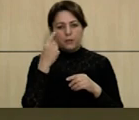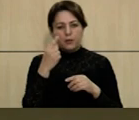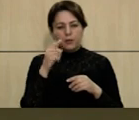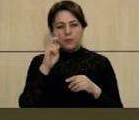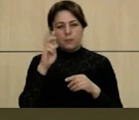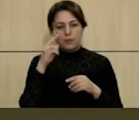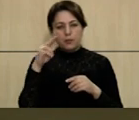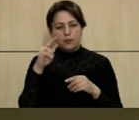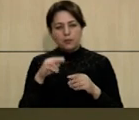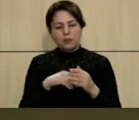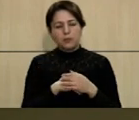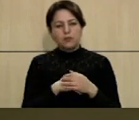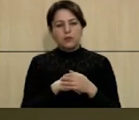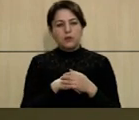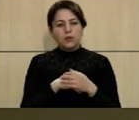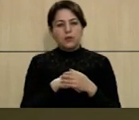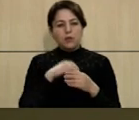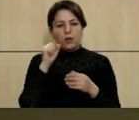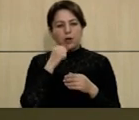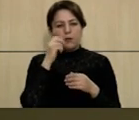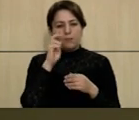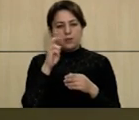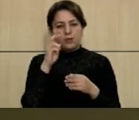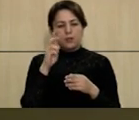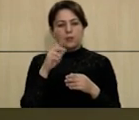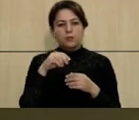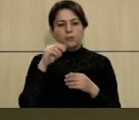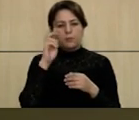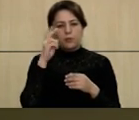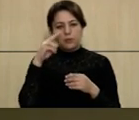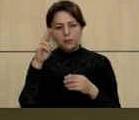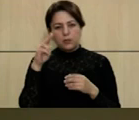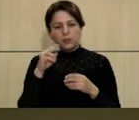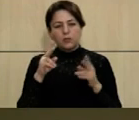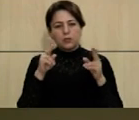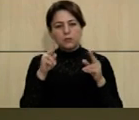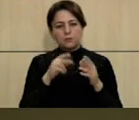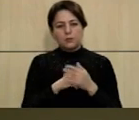va BD. A, B va BD kesmalar.